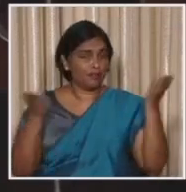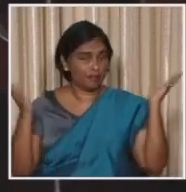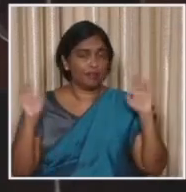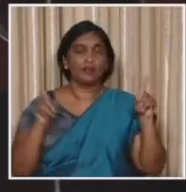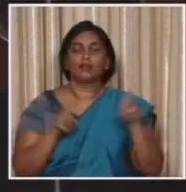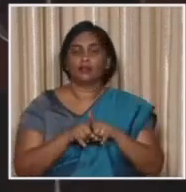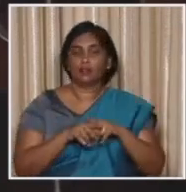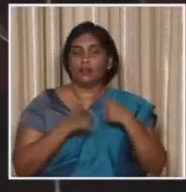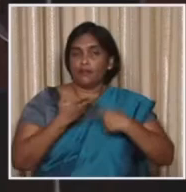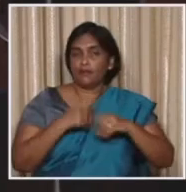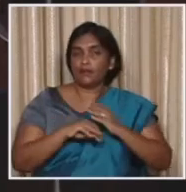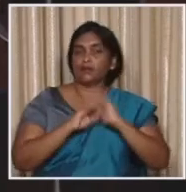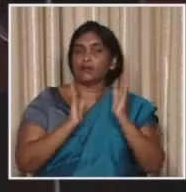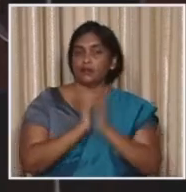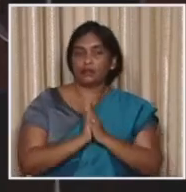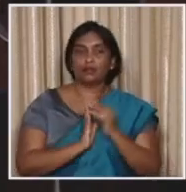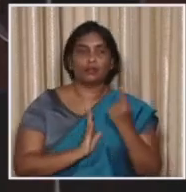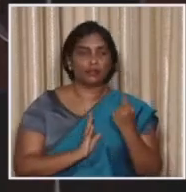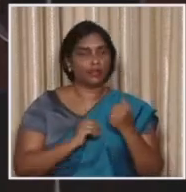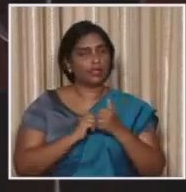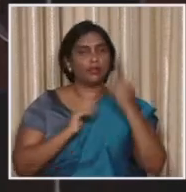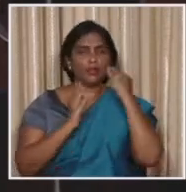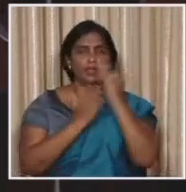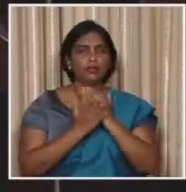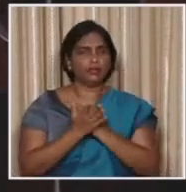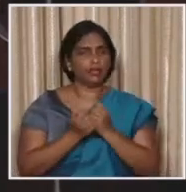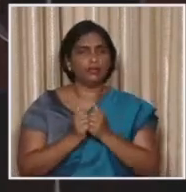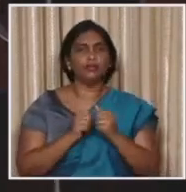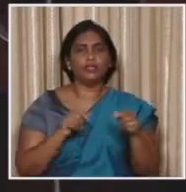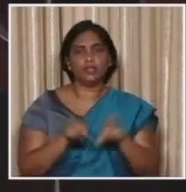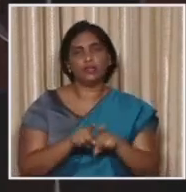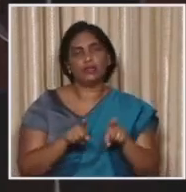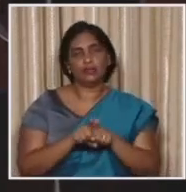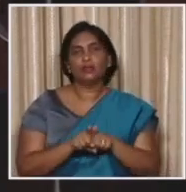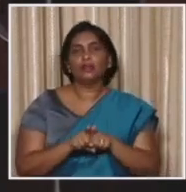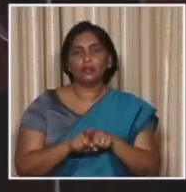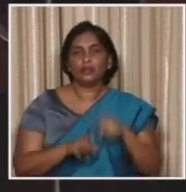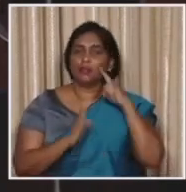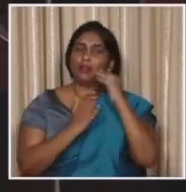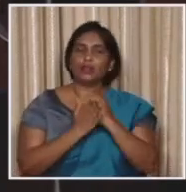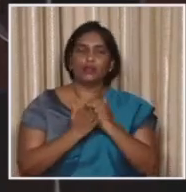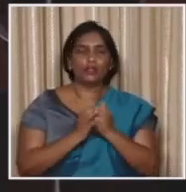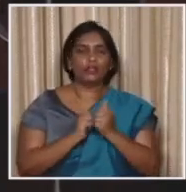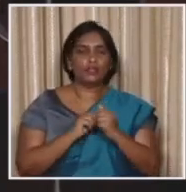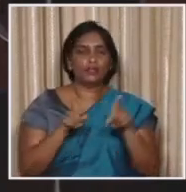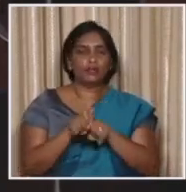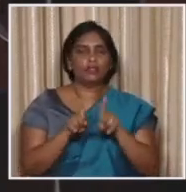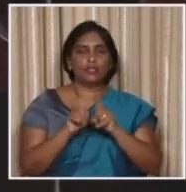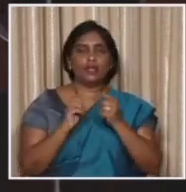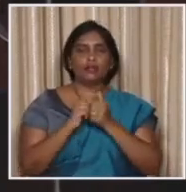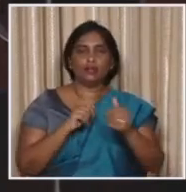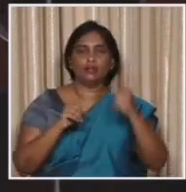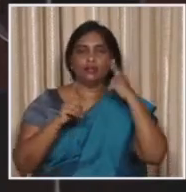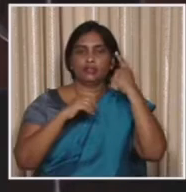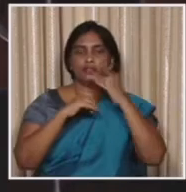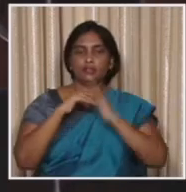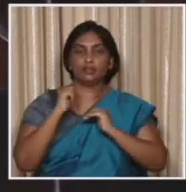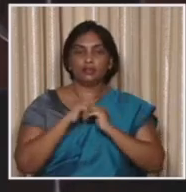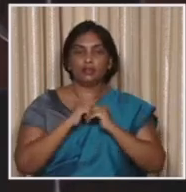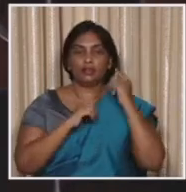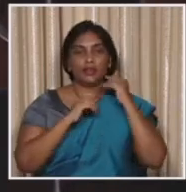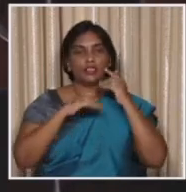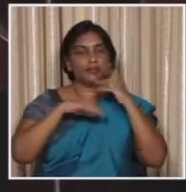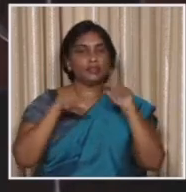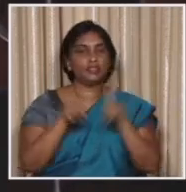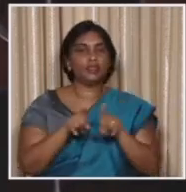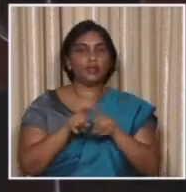විවිධ භාණ්ඩ තියෙනවා 1000කට වැඩි. එකක් අඩු වුණත් ඔවුන්ට කොළඹ ඉඳන් නිරීක්ෂණය කරන්න පුළුවන්. ඇයි ඒ වගේ පද්ධතියක් මේ සෞඛ්‍ය ශේෂයට හදන්න බැරි